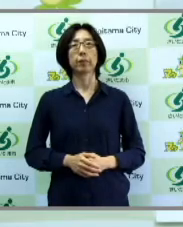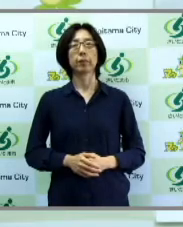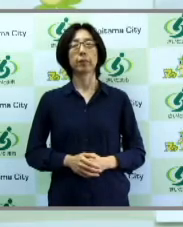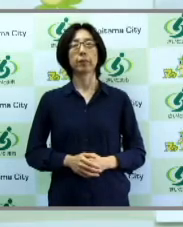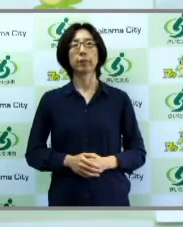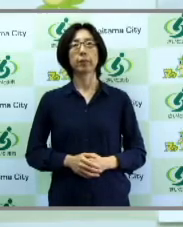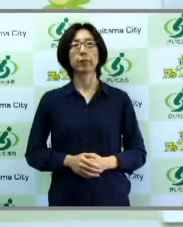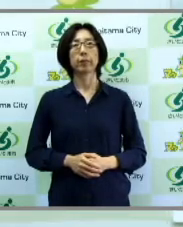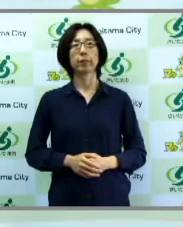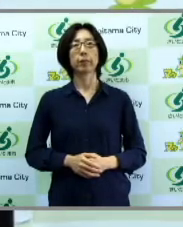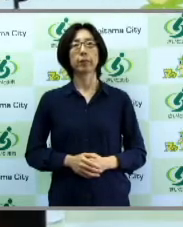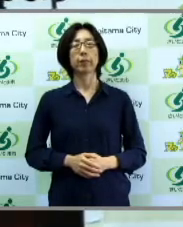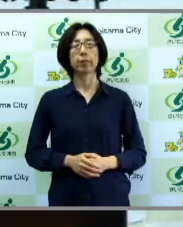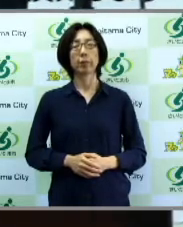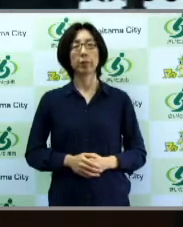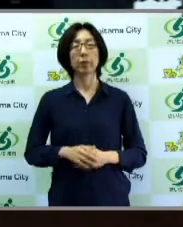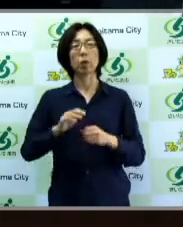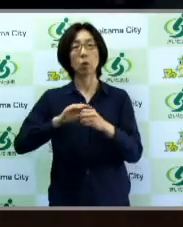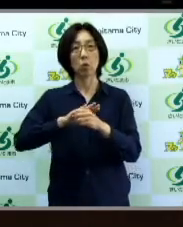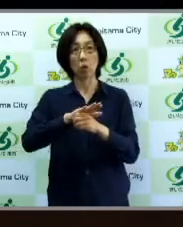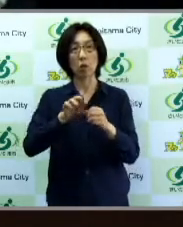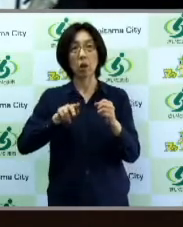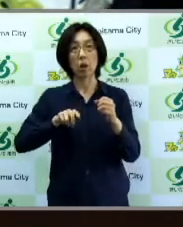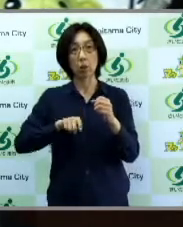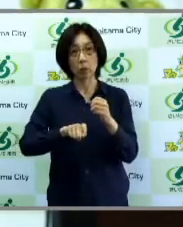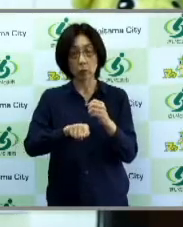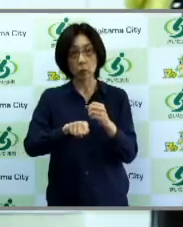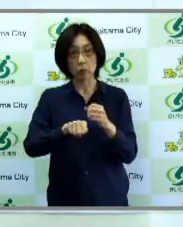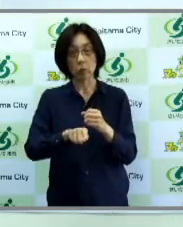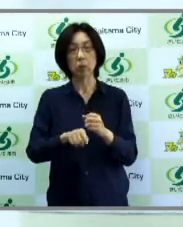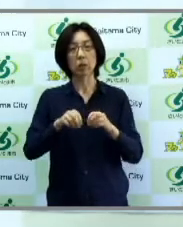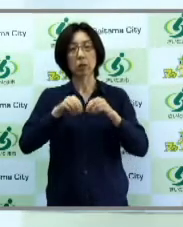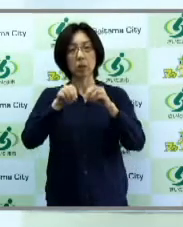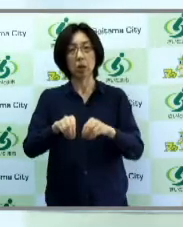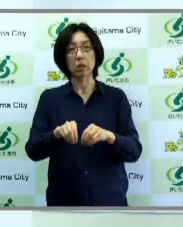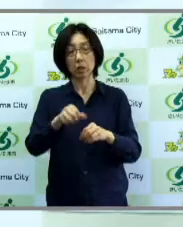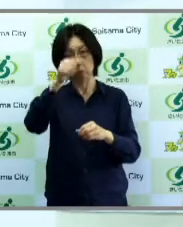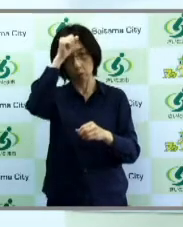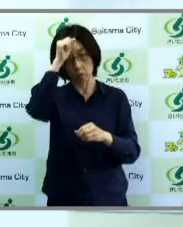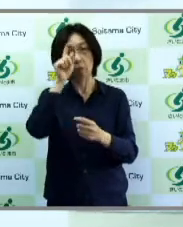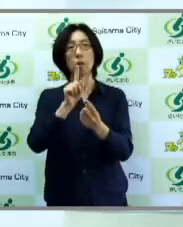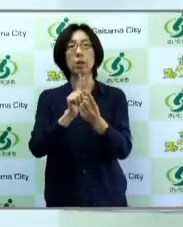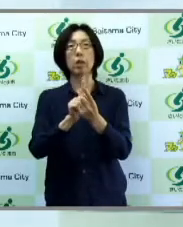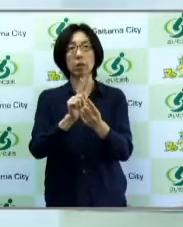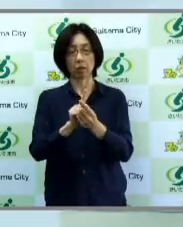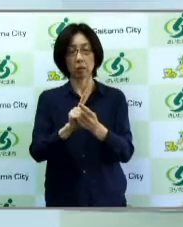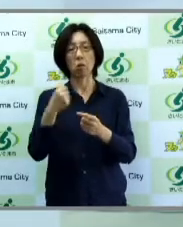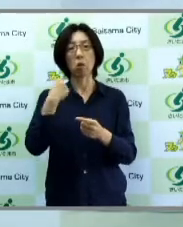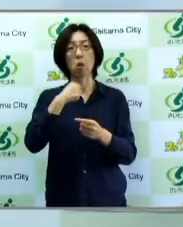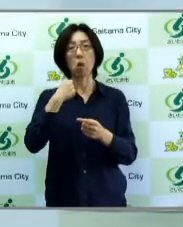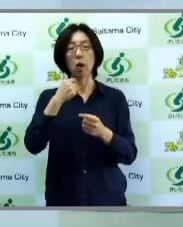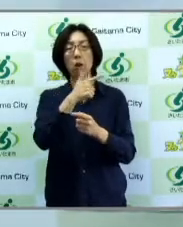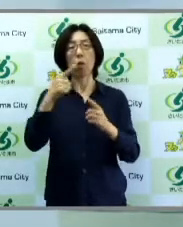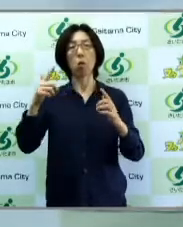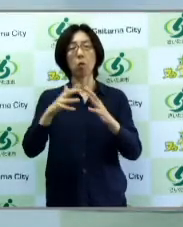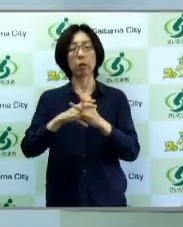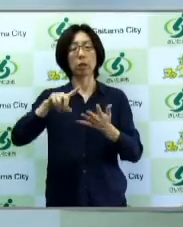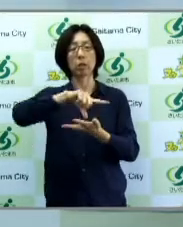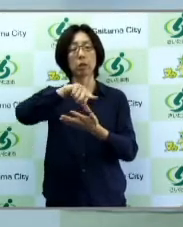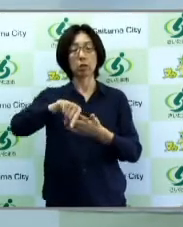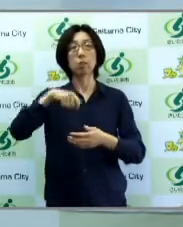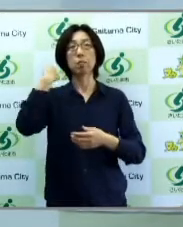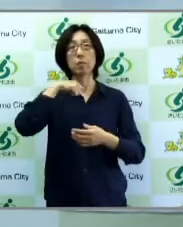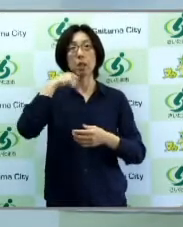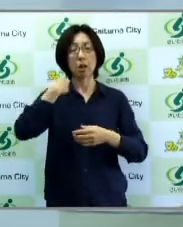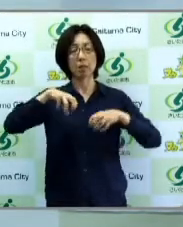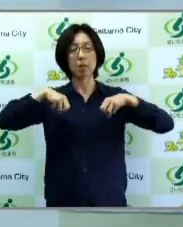それでは新型コロナウイルス感染症に係る対応、大宮地区南銀座地域における接待を伴う飲食店に対する